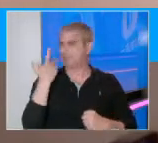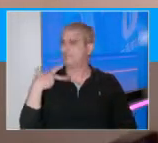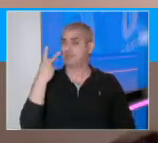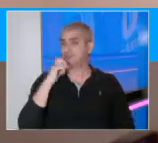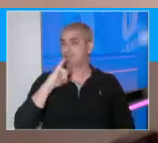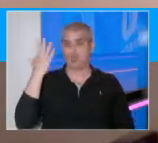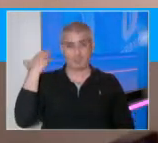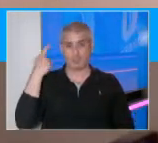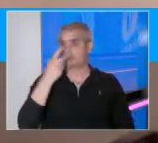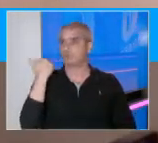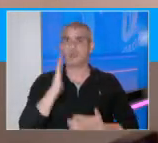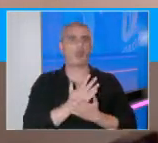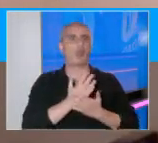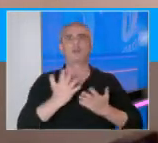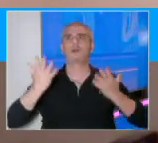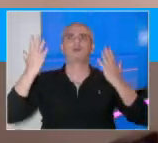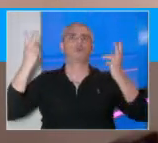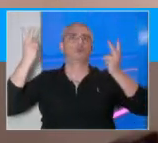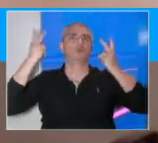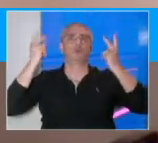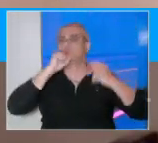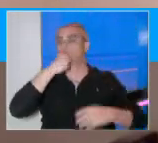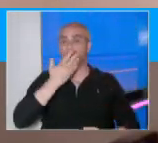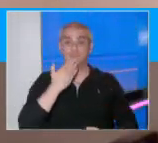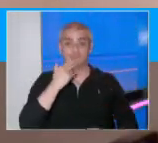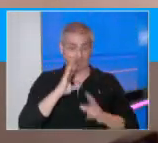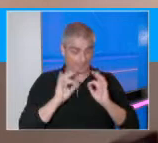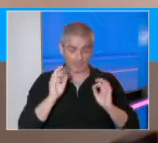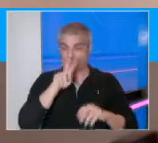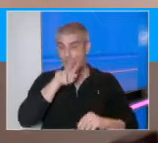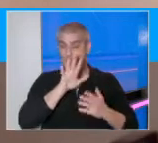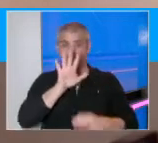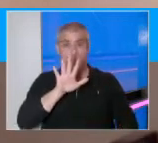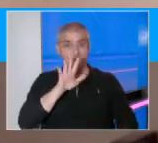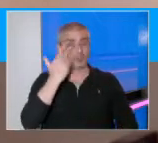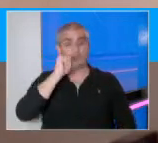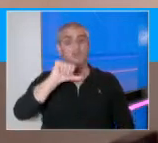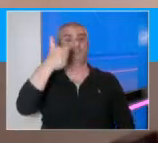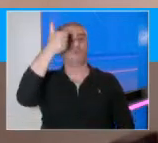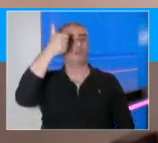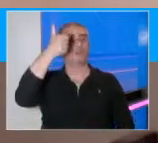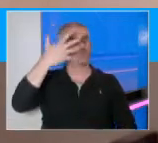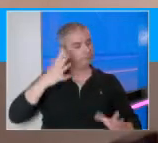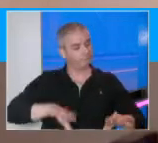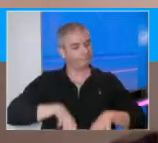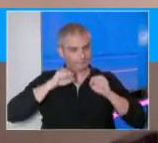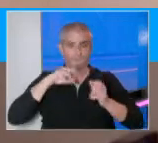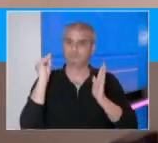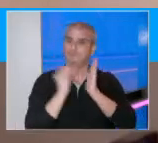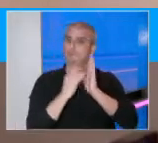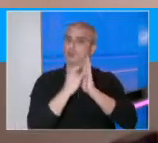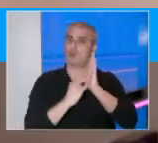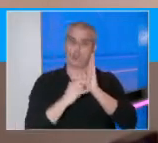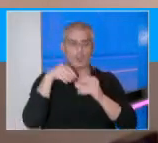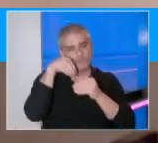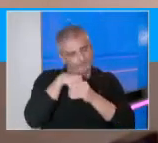20 שנה, זו הייתה החלטה היסטורית. ישראל בתחילת הדרך, ב-2005, הייתה הראשונה לאמץ בחקיקה